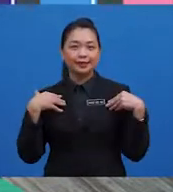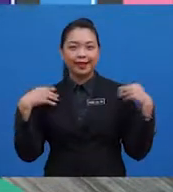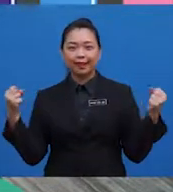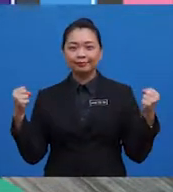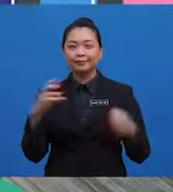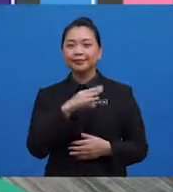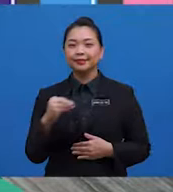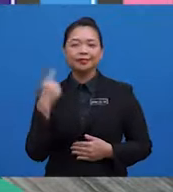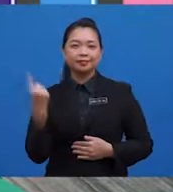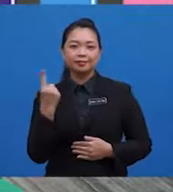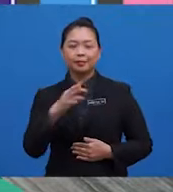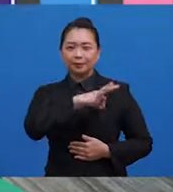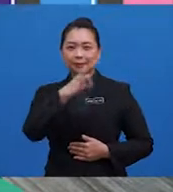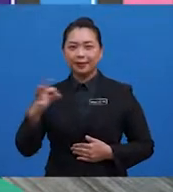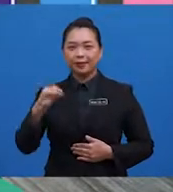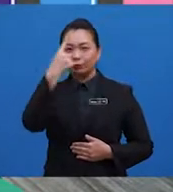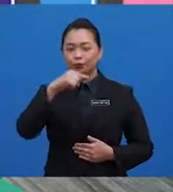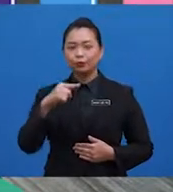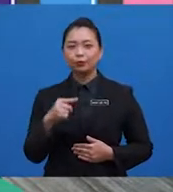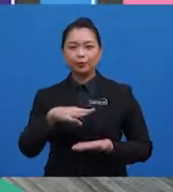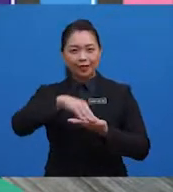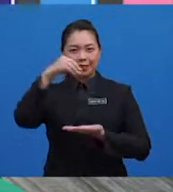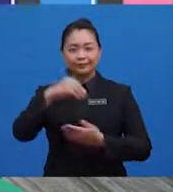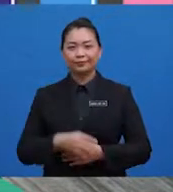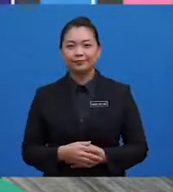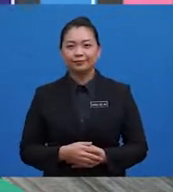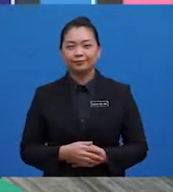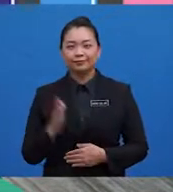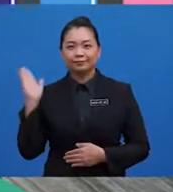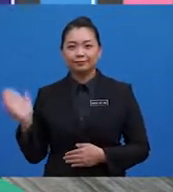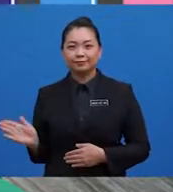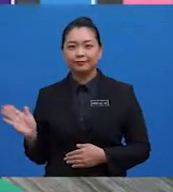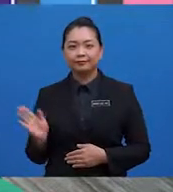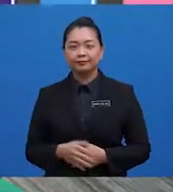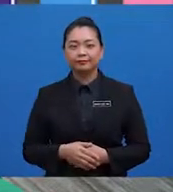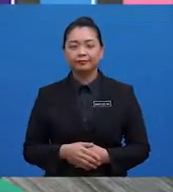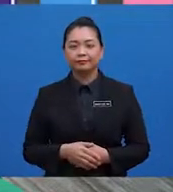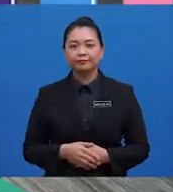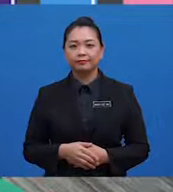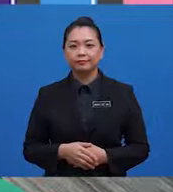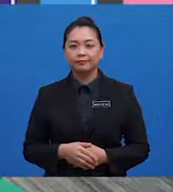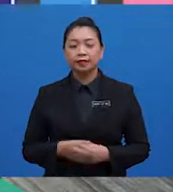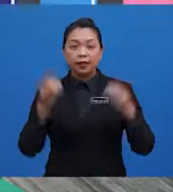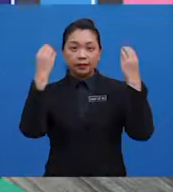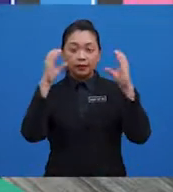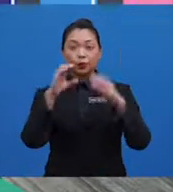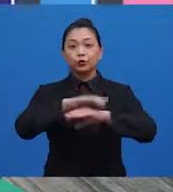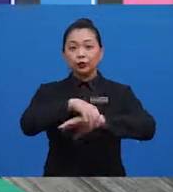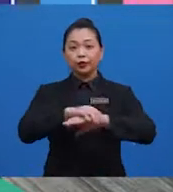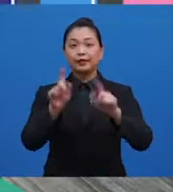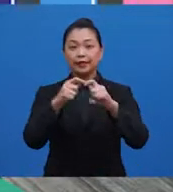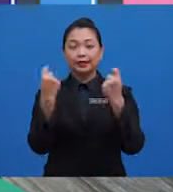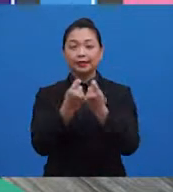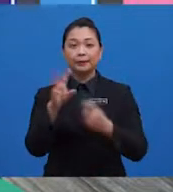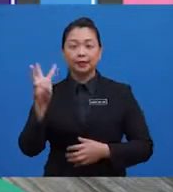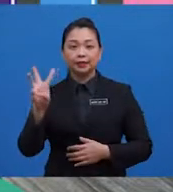sihat dan sentiasa bersemangat untuk menuntut ilmu. Saya, Mujira binti Mukmin, adalah cikgu geografi tingkatan